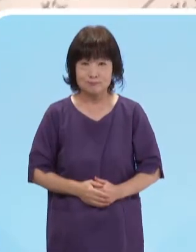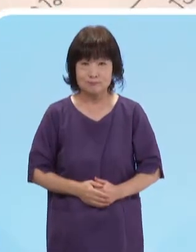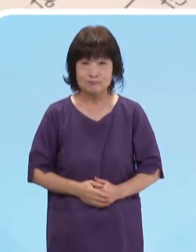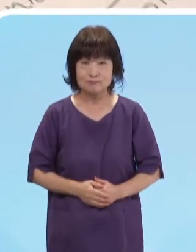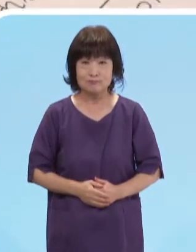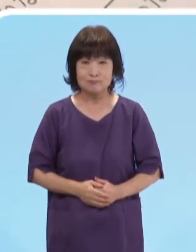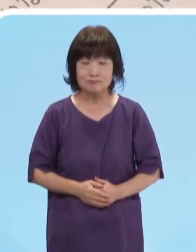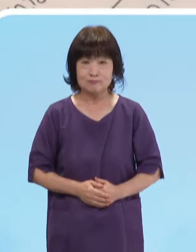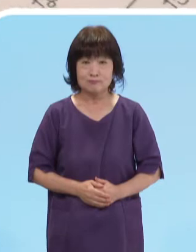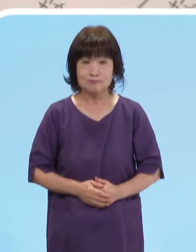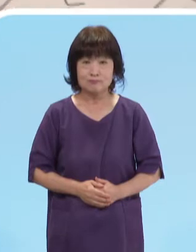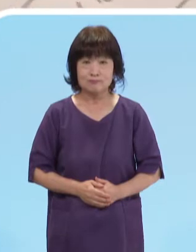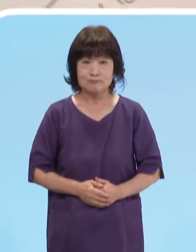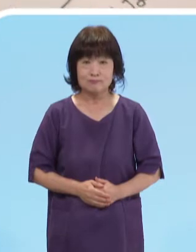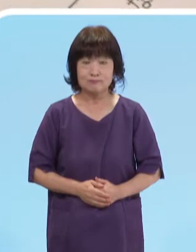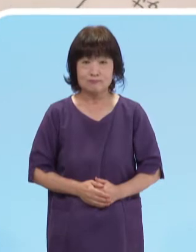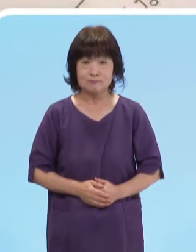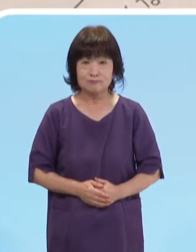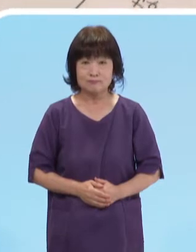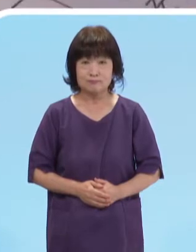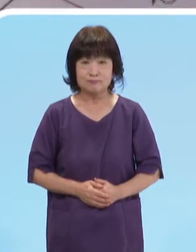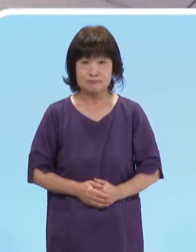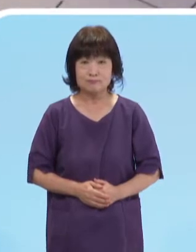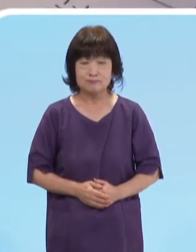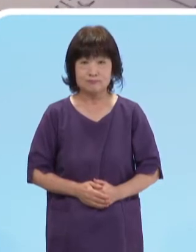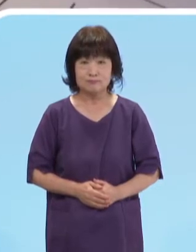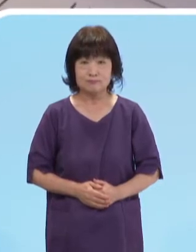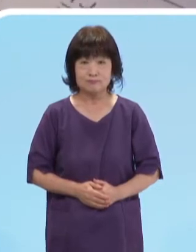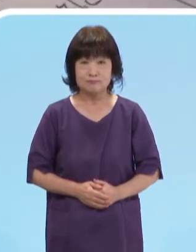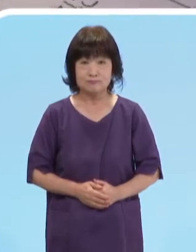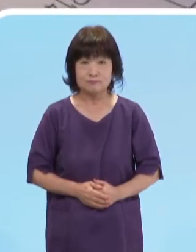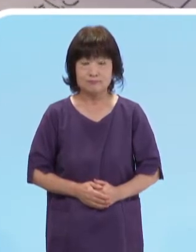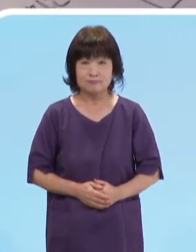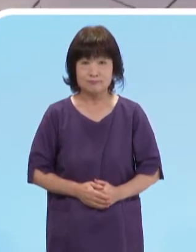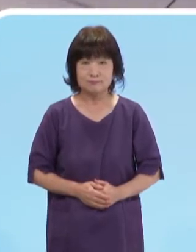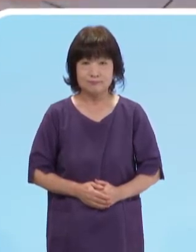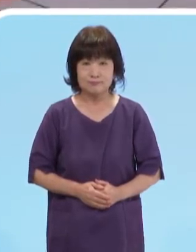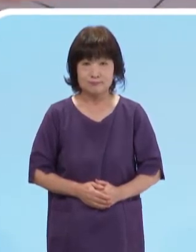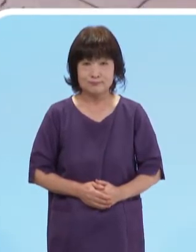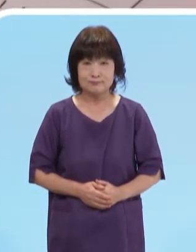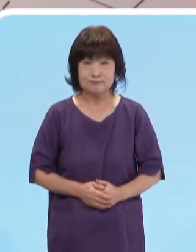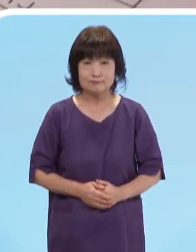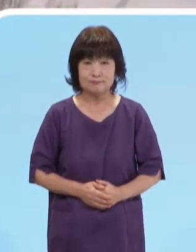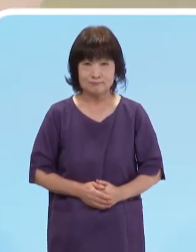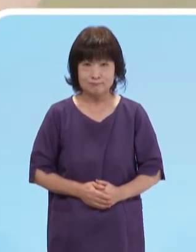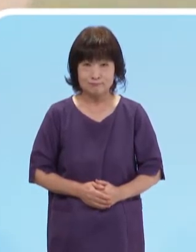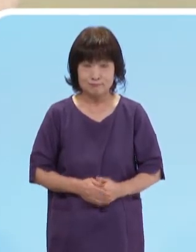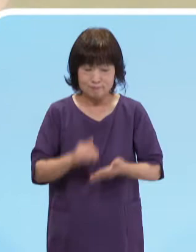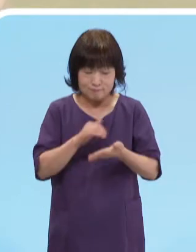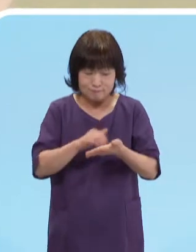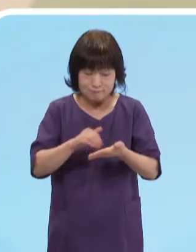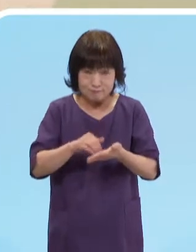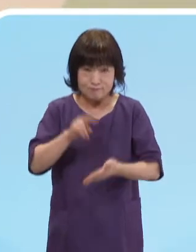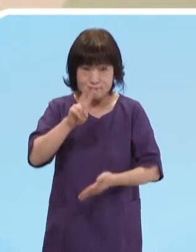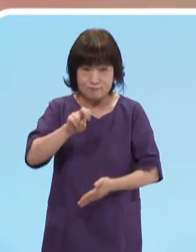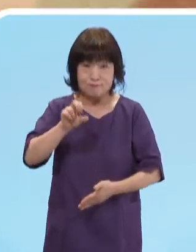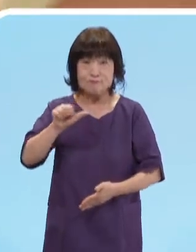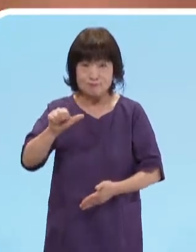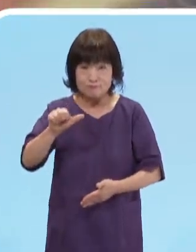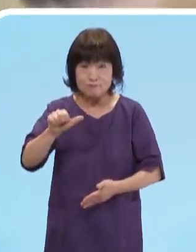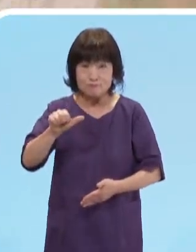財布や鍵など物を置いた場所が分からなくなることがありますか。はい、時々あるよ。25点です